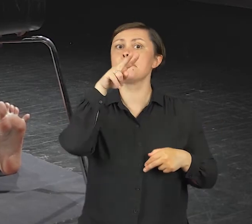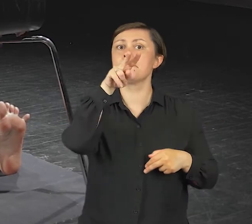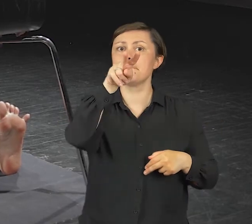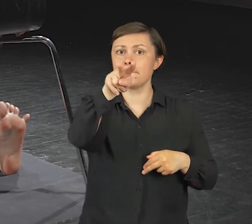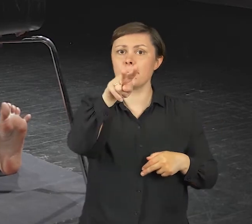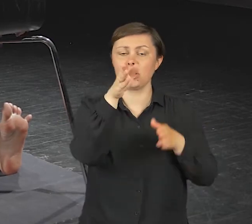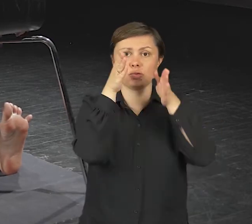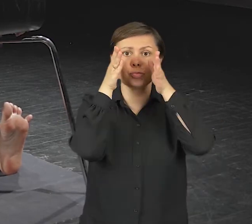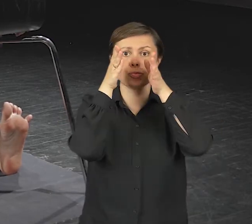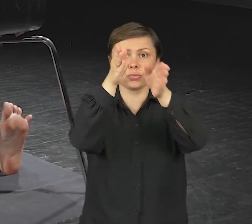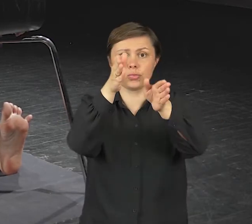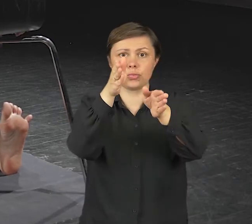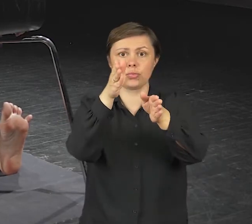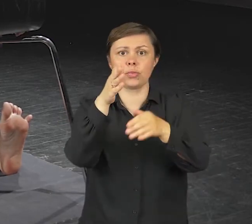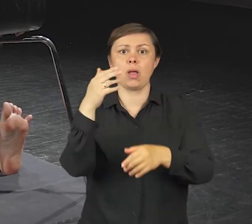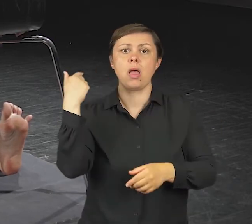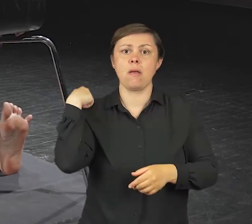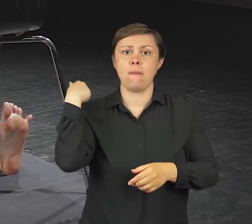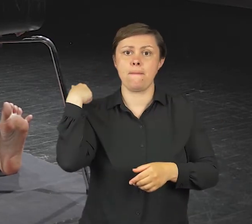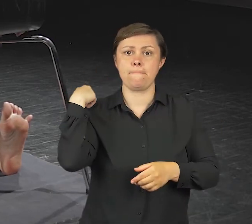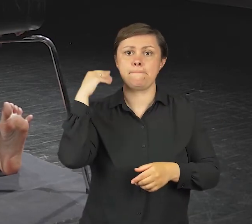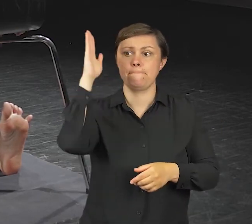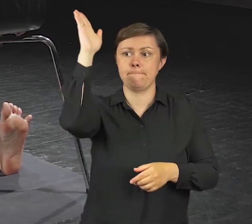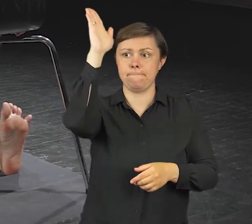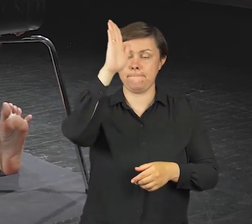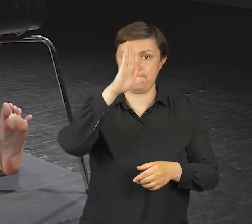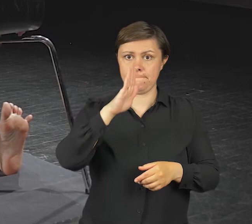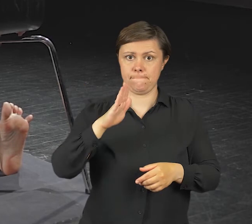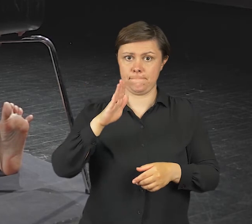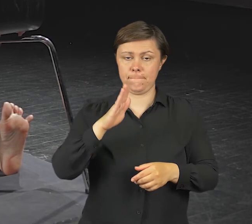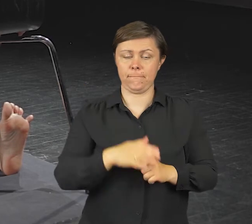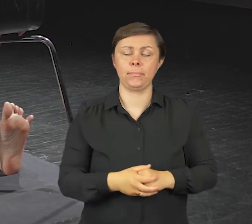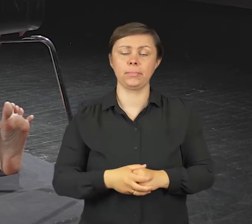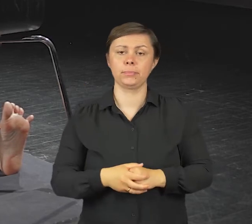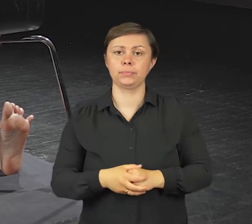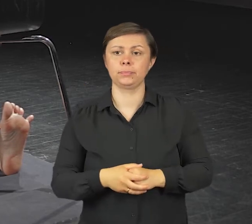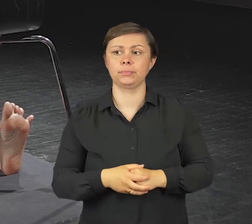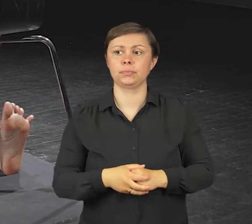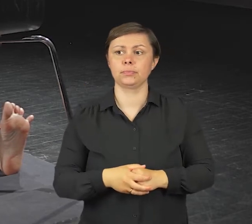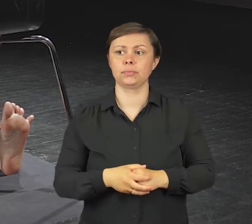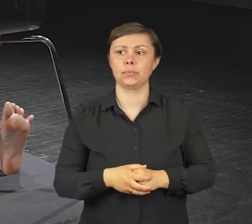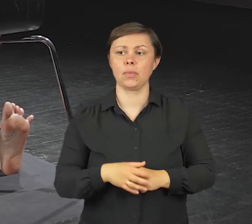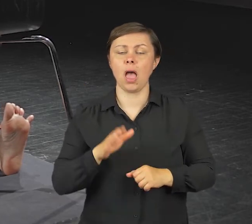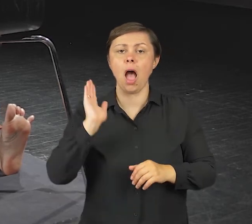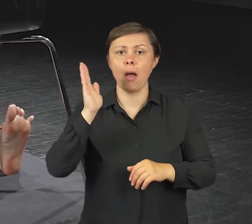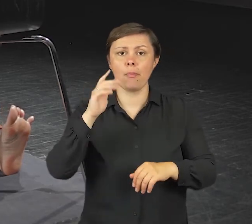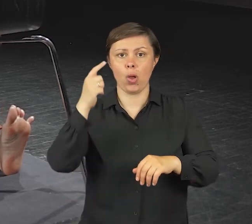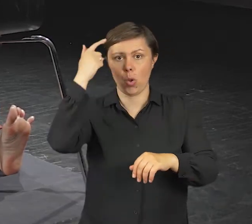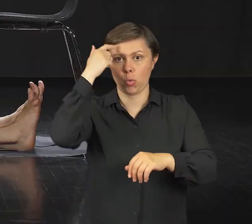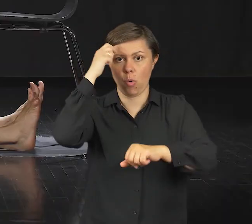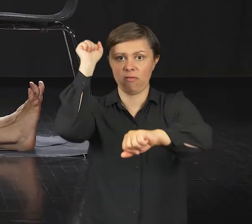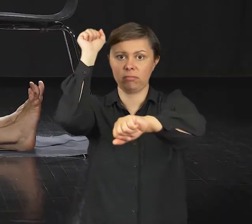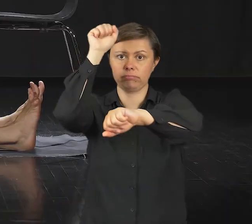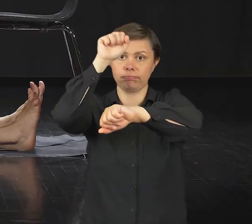przód, wciąż z wklęsłymi plecami. Po to, aby na końcu przenieść głowę